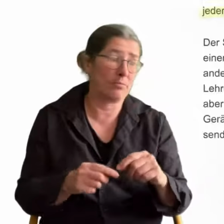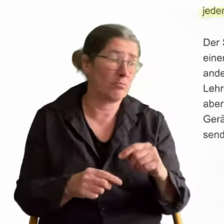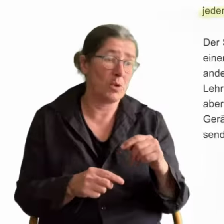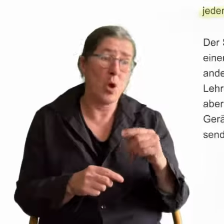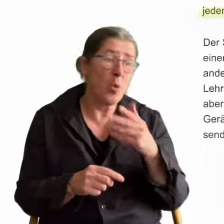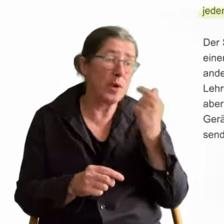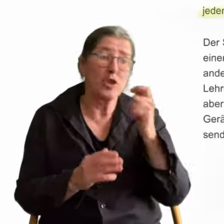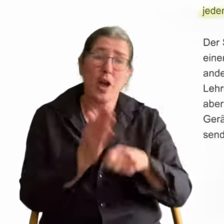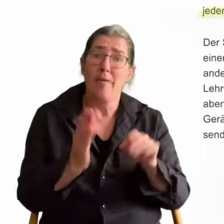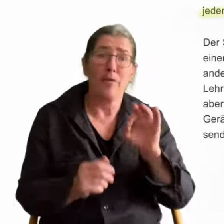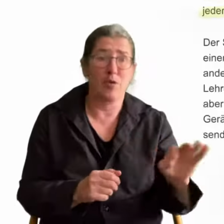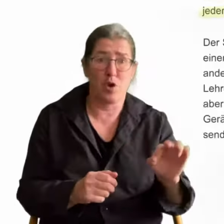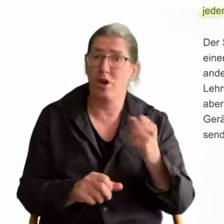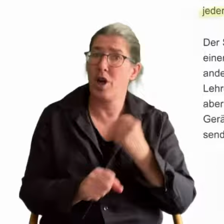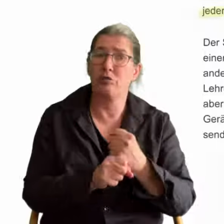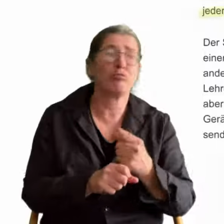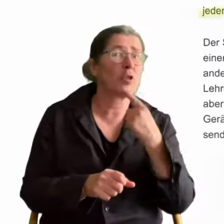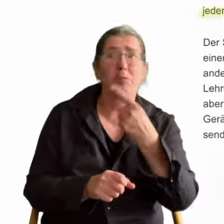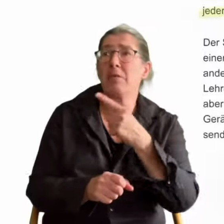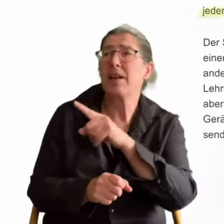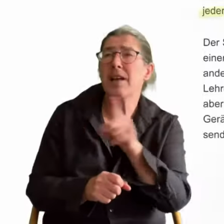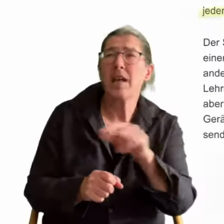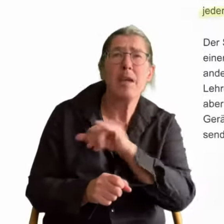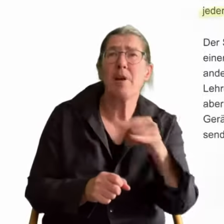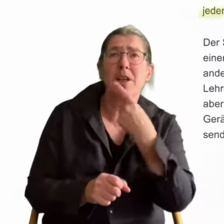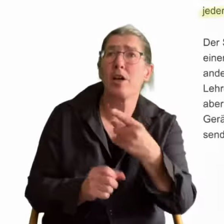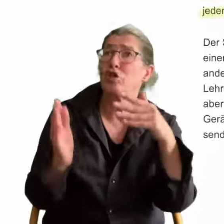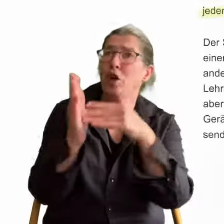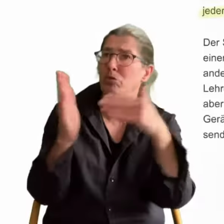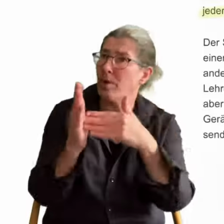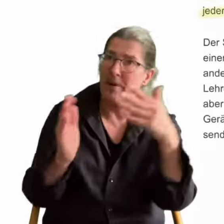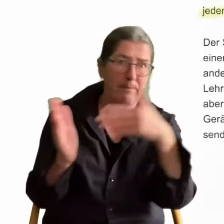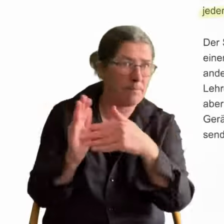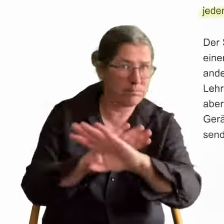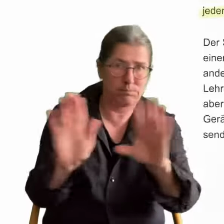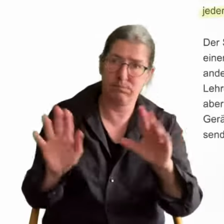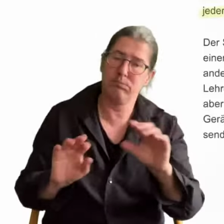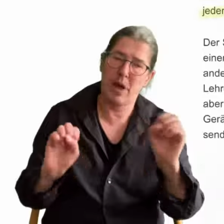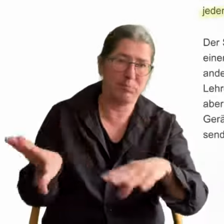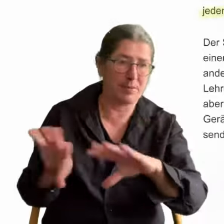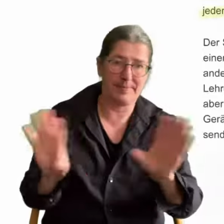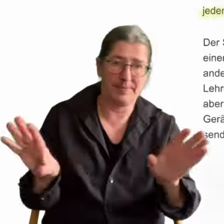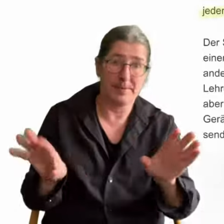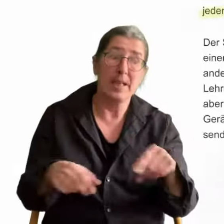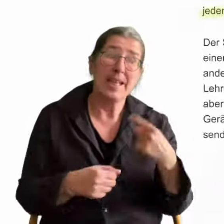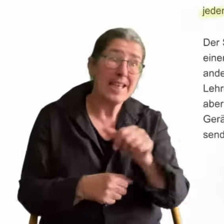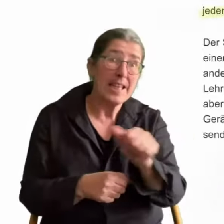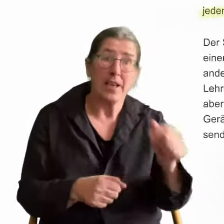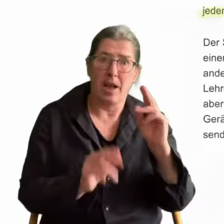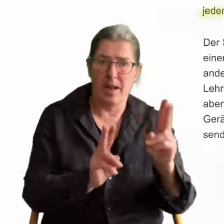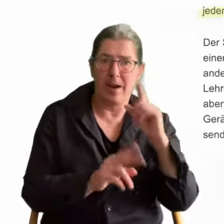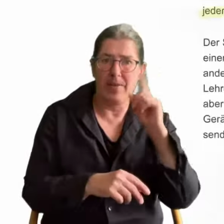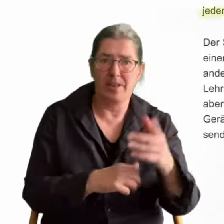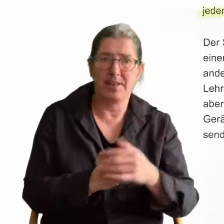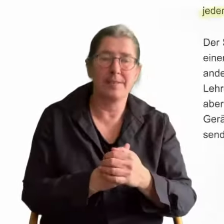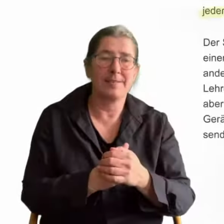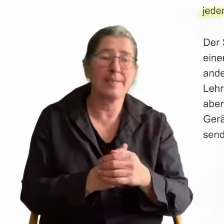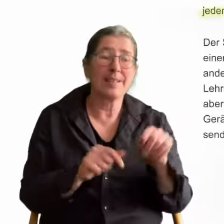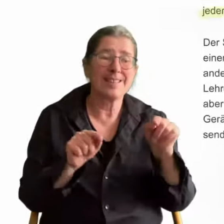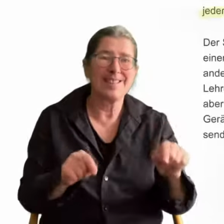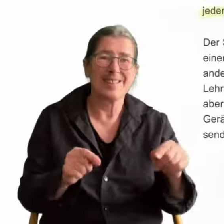nachteile zu haben als er könnte jederzeit sagen stopp da mache ich nicht mehr weiter das wusste jeder dieses